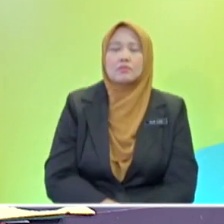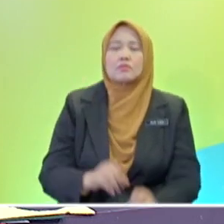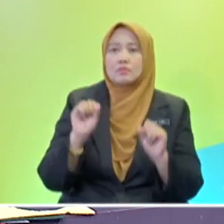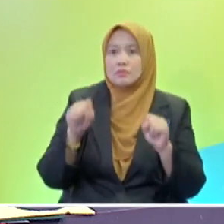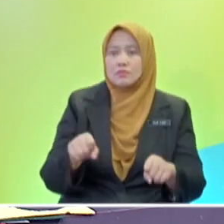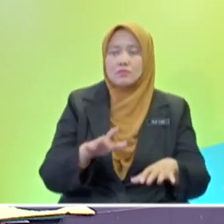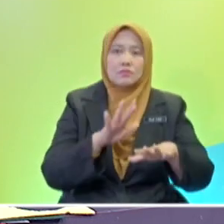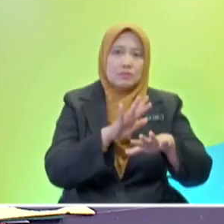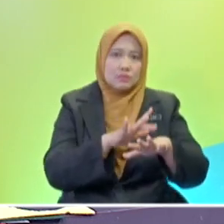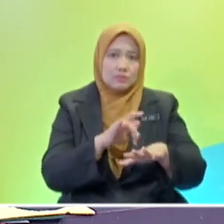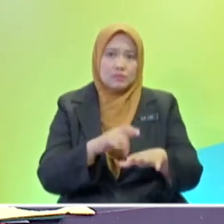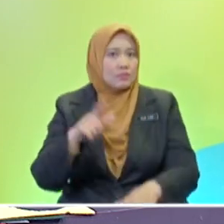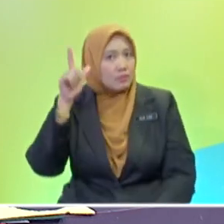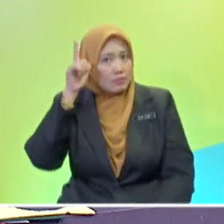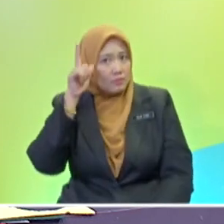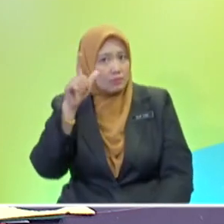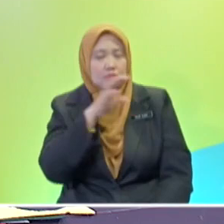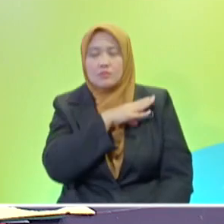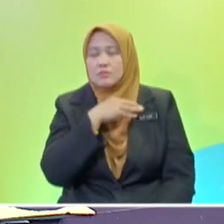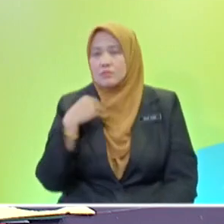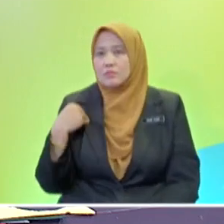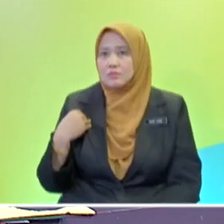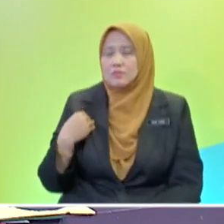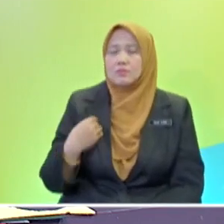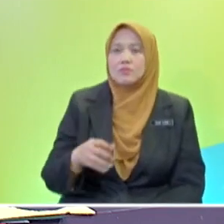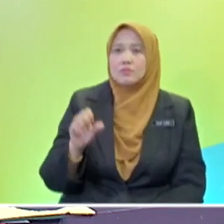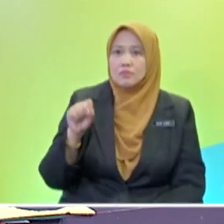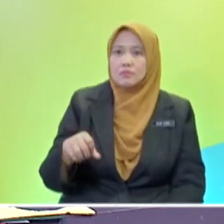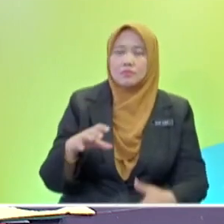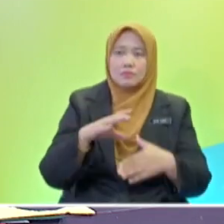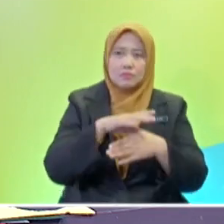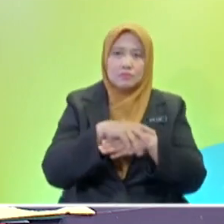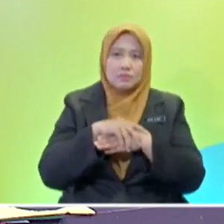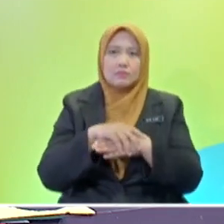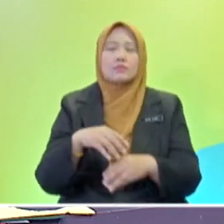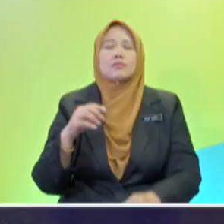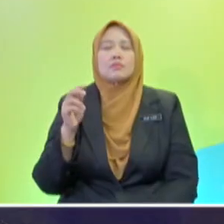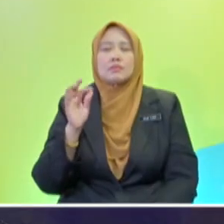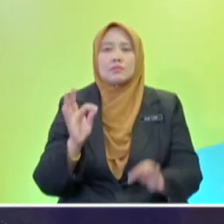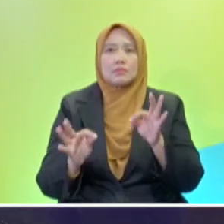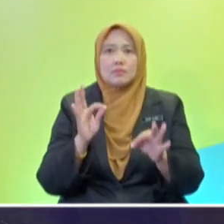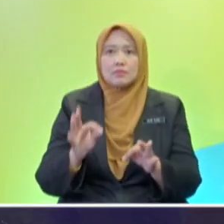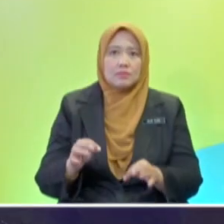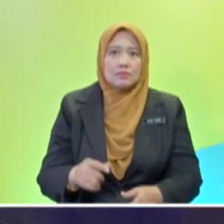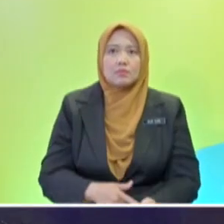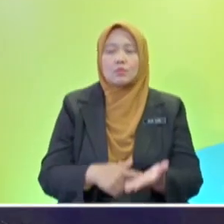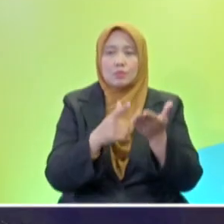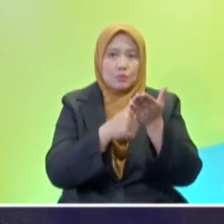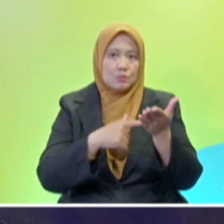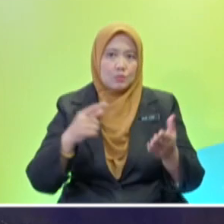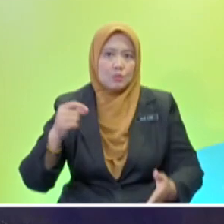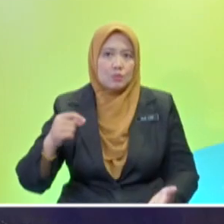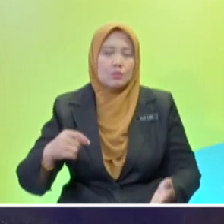kita boleh lihat dah kita lukisan tuh dua dimensi oke ya seterusnya ialah